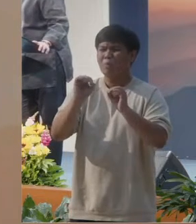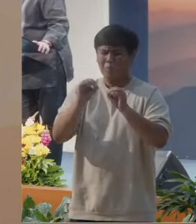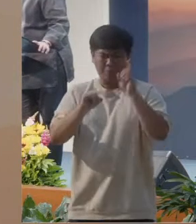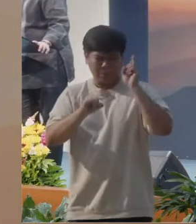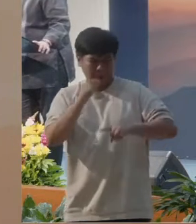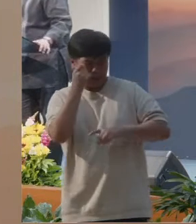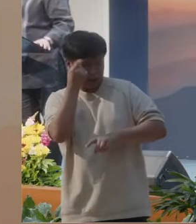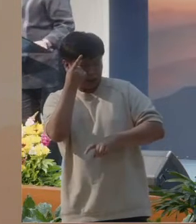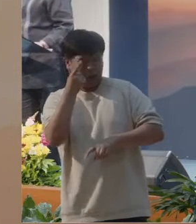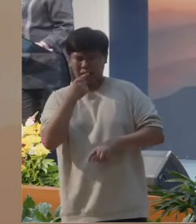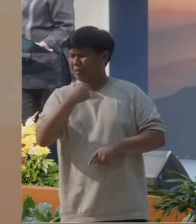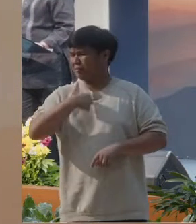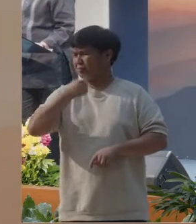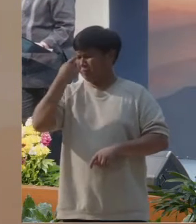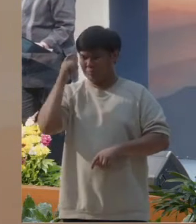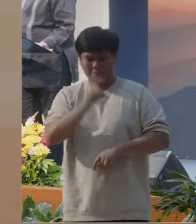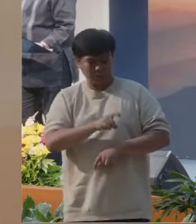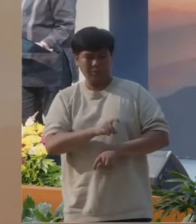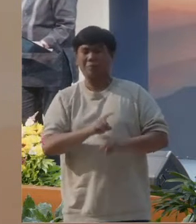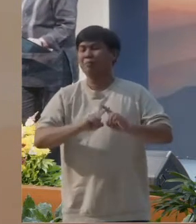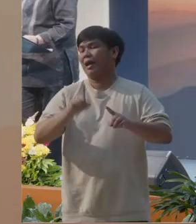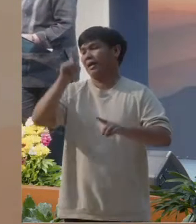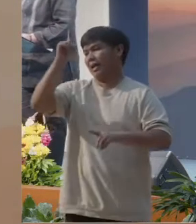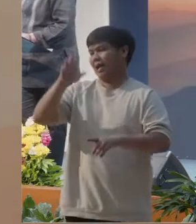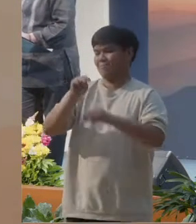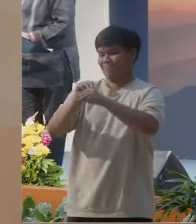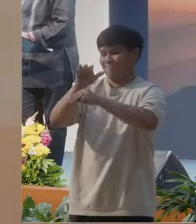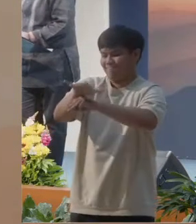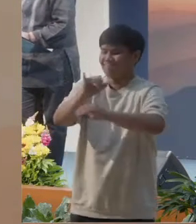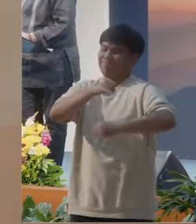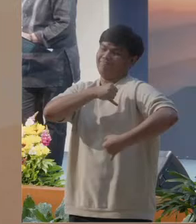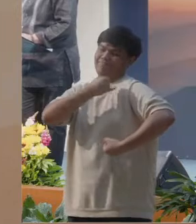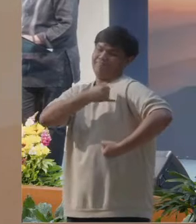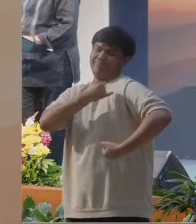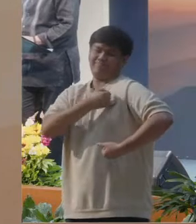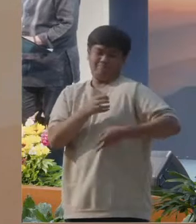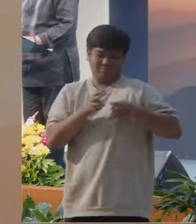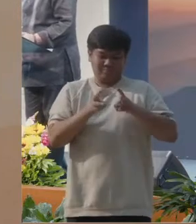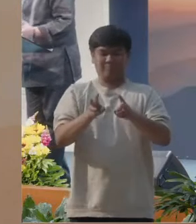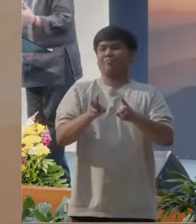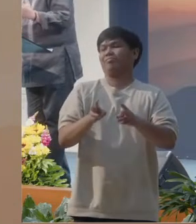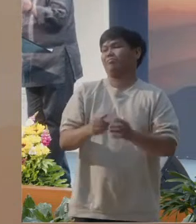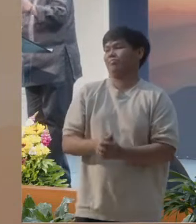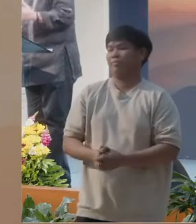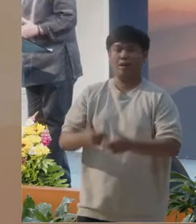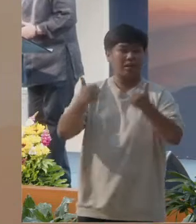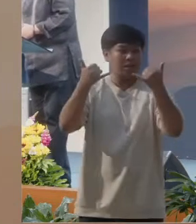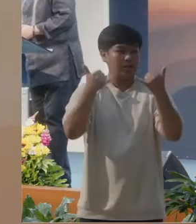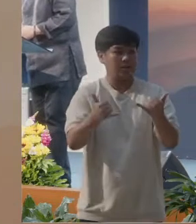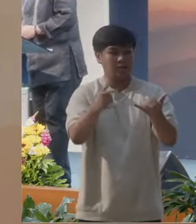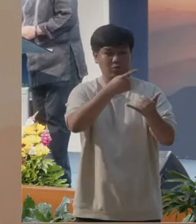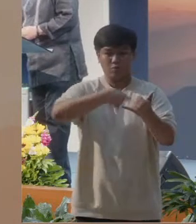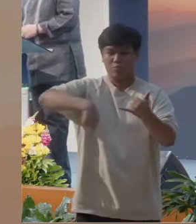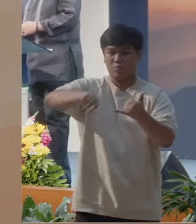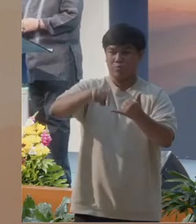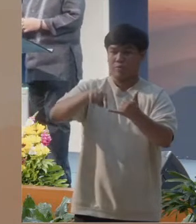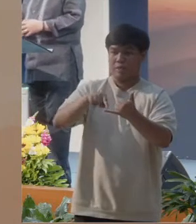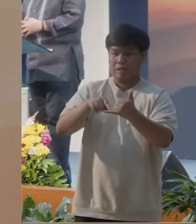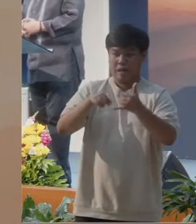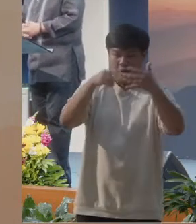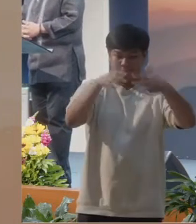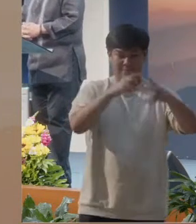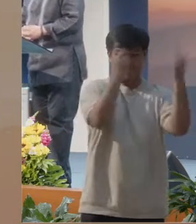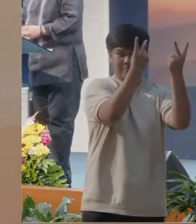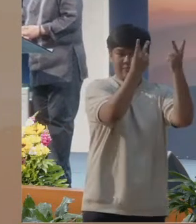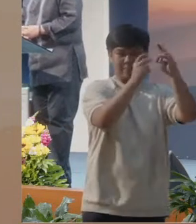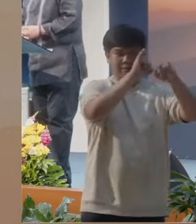kay Josue. Kaya nga po atin titignan itong sunod sa kanilang napakalaking